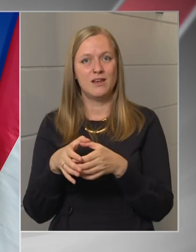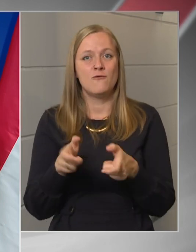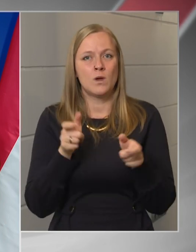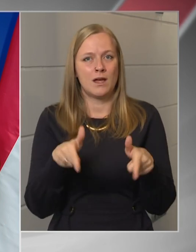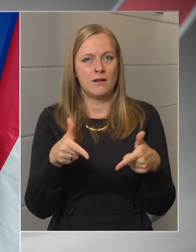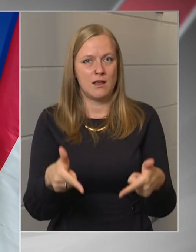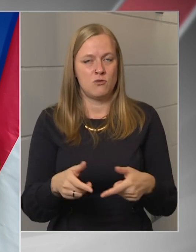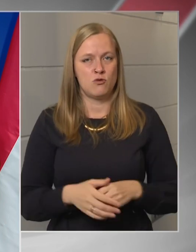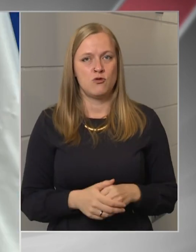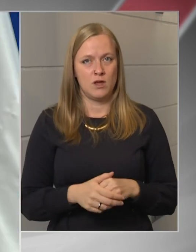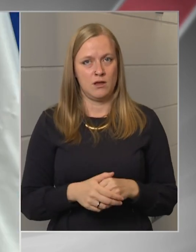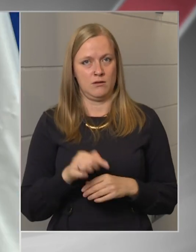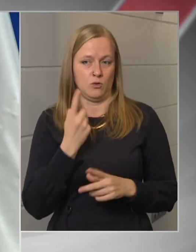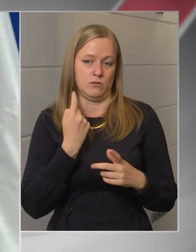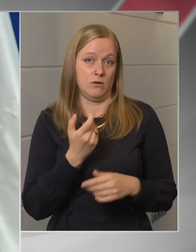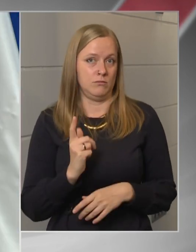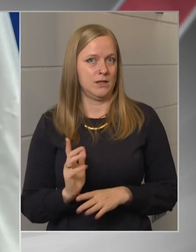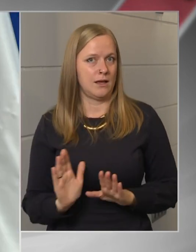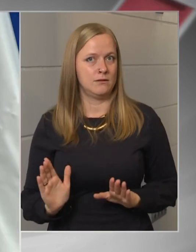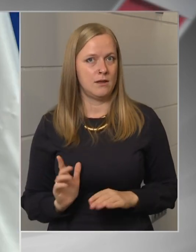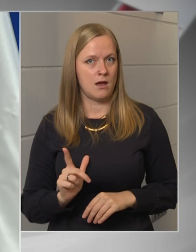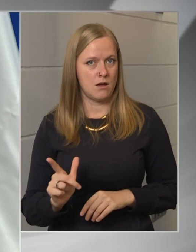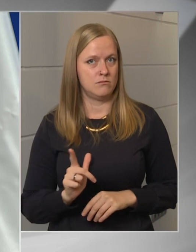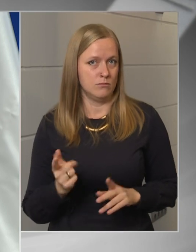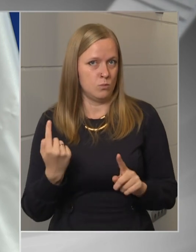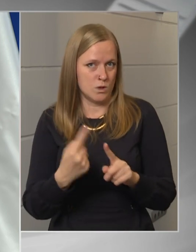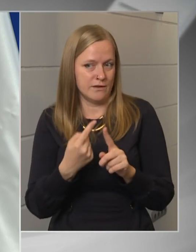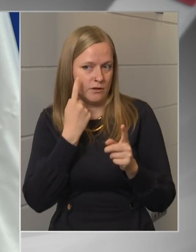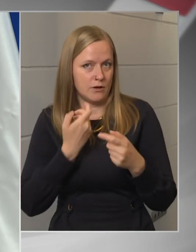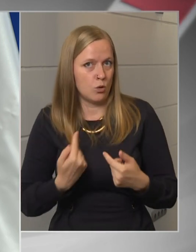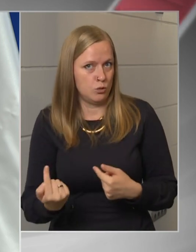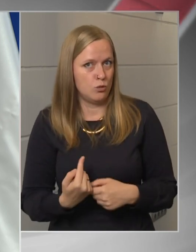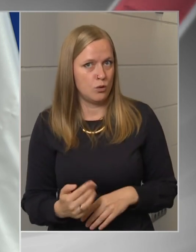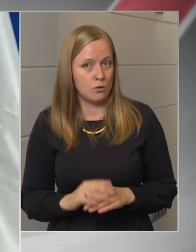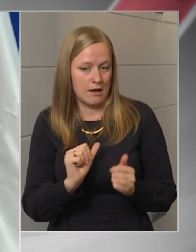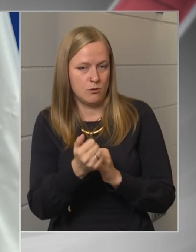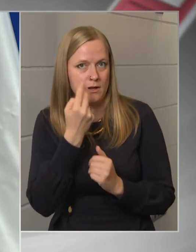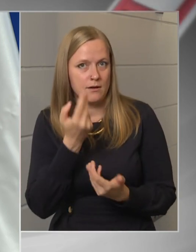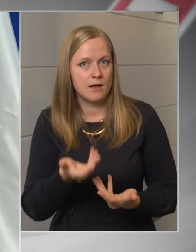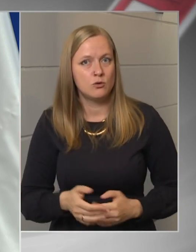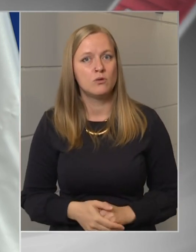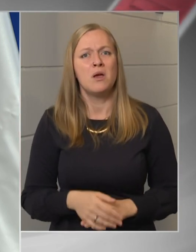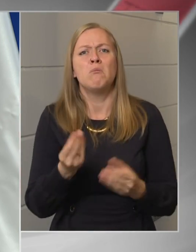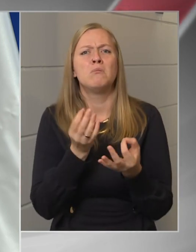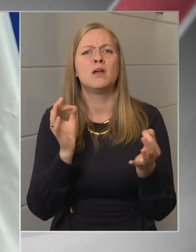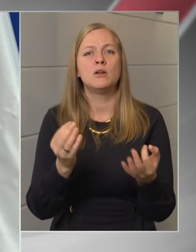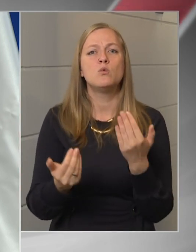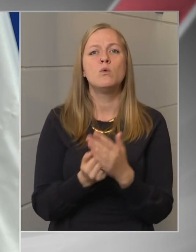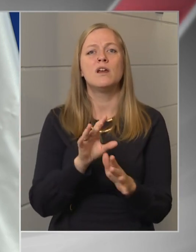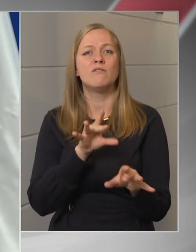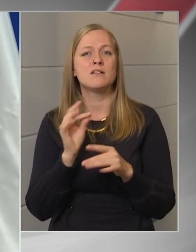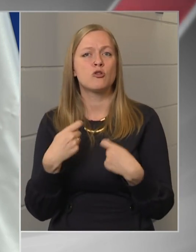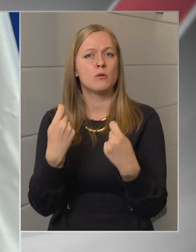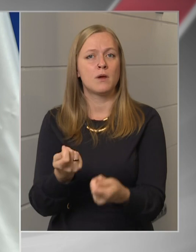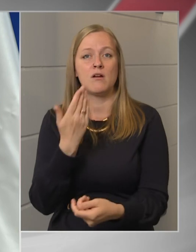függetlenséget gondolom mindketten pozitívumnak, előjnek tekintjük. Ott miért jó az újra választhatóságot